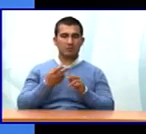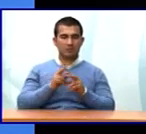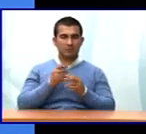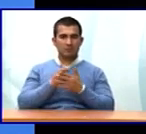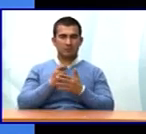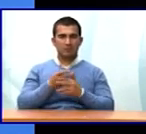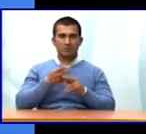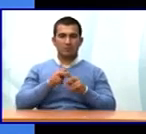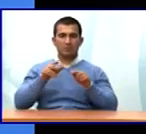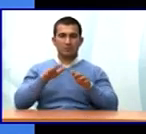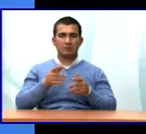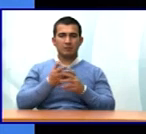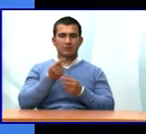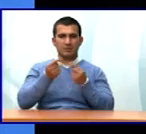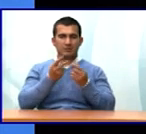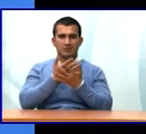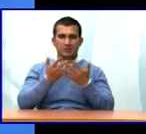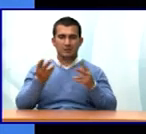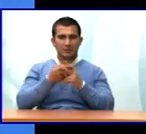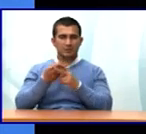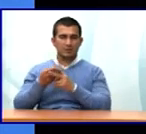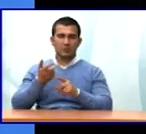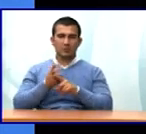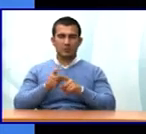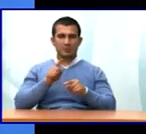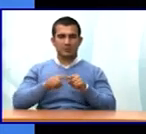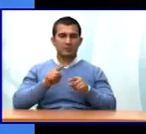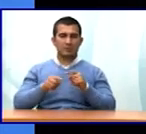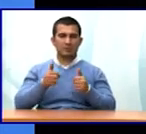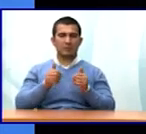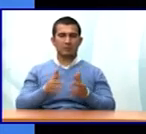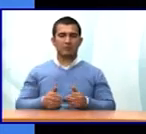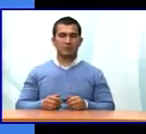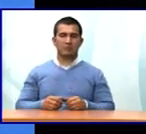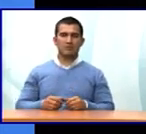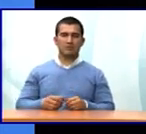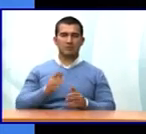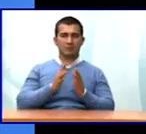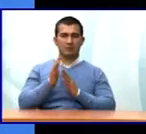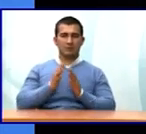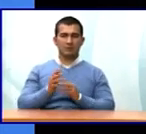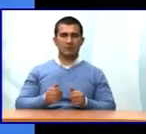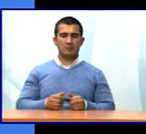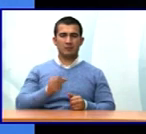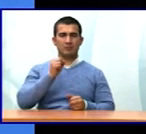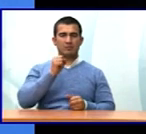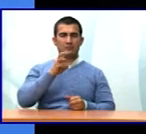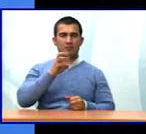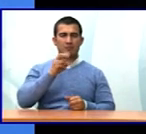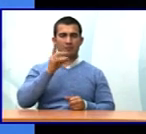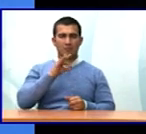beradi. Ya'ni u yerda hujayralar bo'linishi tezlashib boradi. Keyingisi o'simliklar demak, makro va